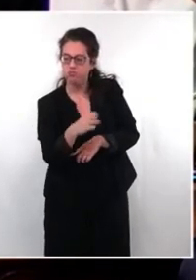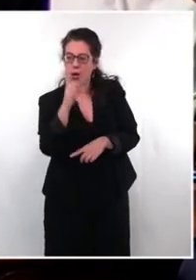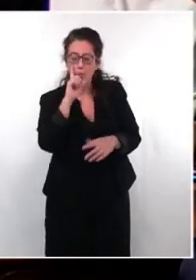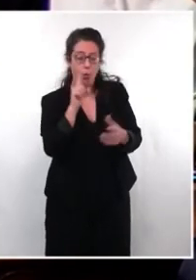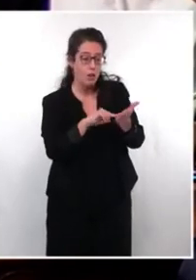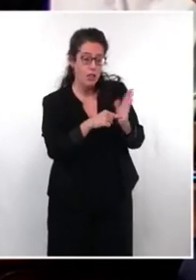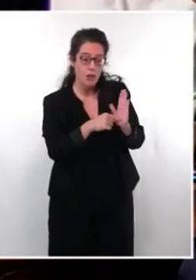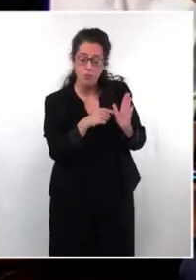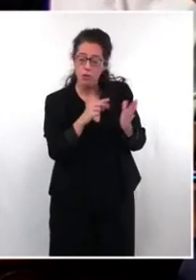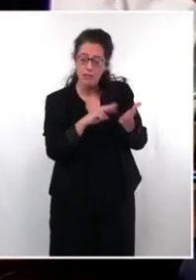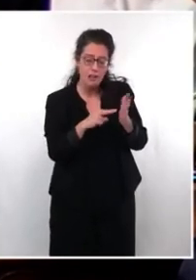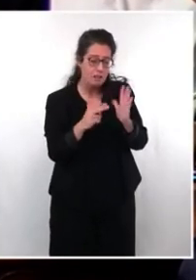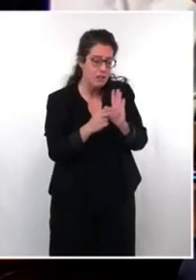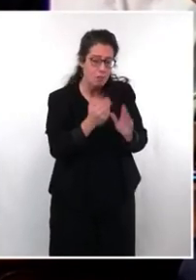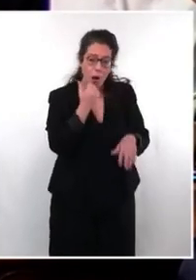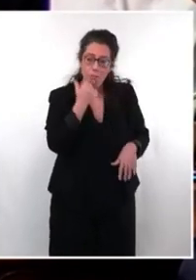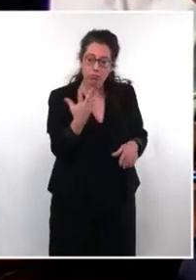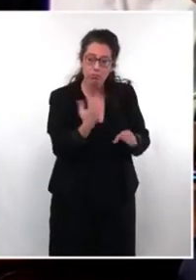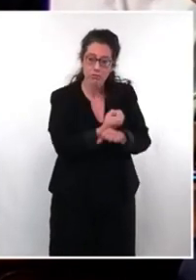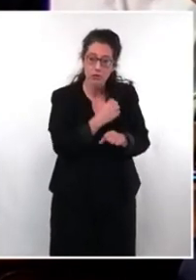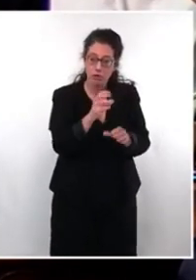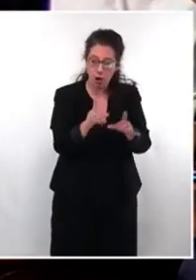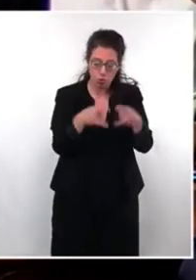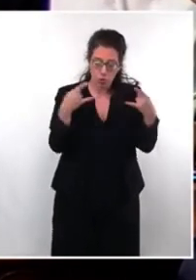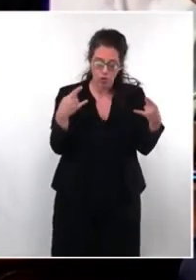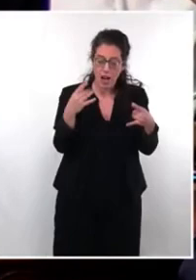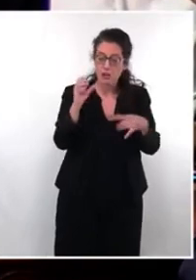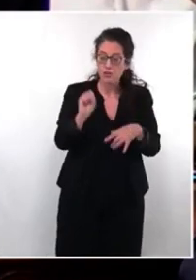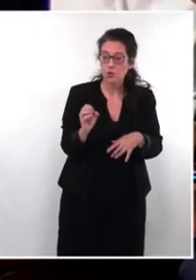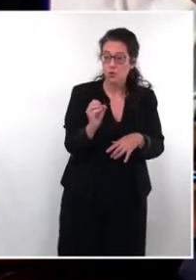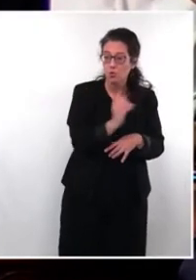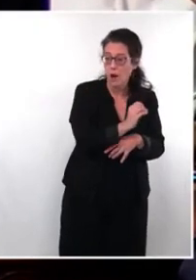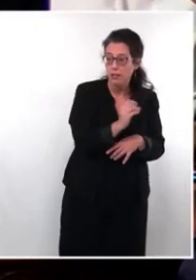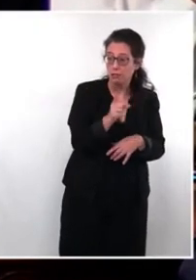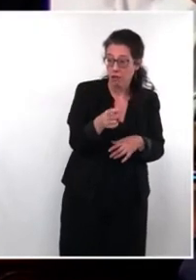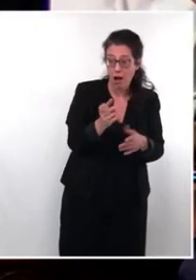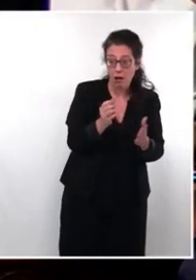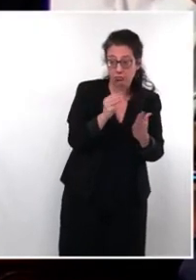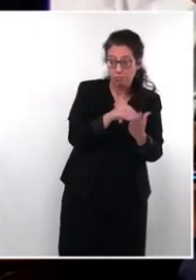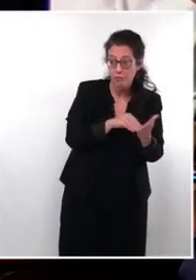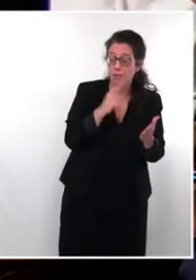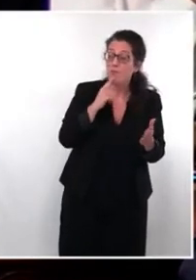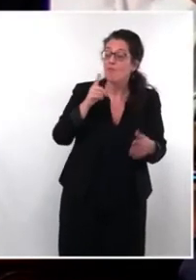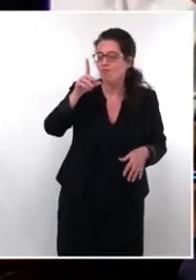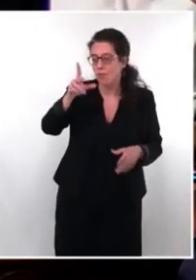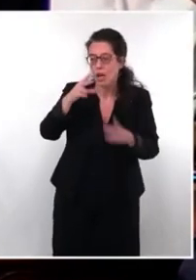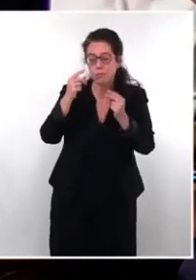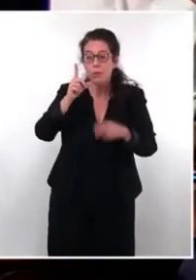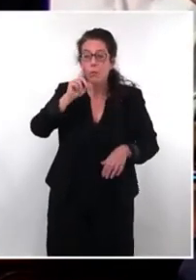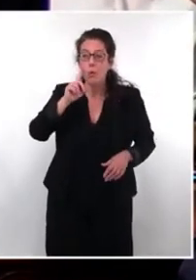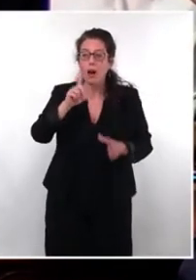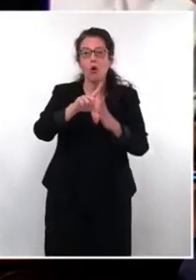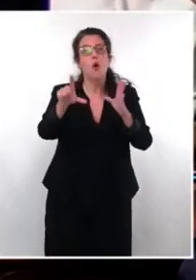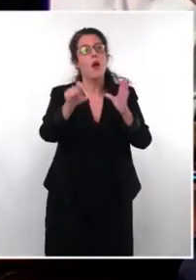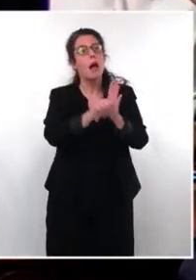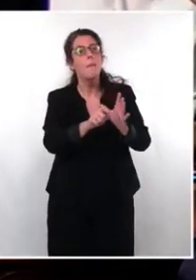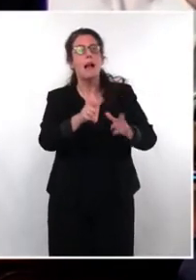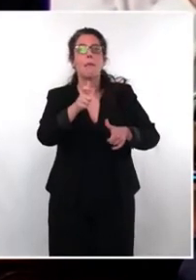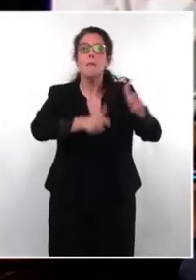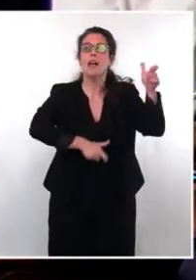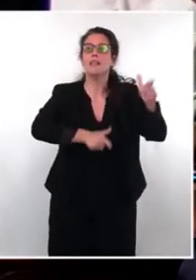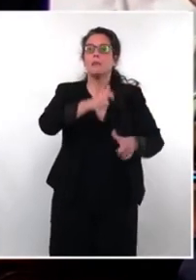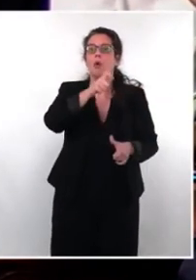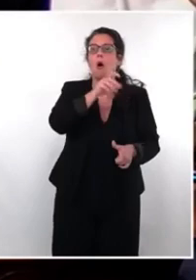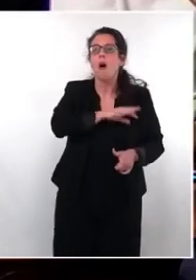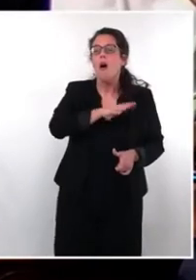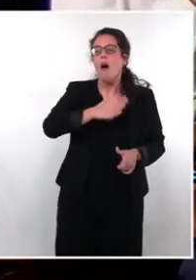techniquement inaccessibles. C'est ce qui est à peu près dans le journal Sud-Ouest. Alors là, il faut que vous nous expliquiez quelque chose, parce que depuis le début de ce mandat, le label bâtiment frugal, c'est l'alpha et l'oméga de